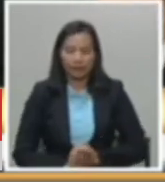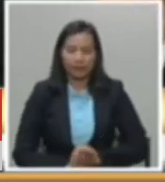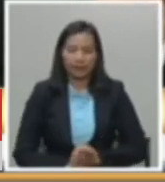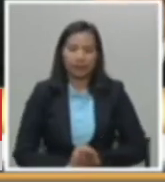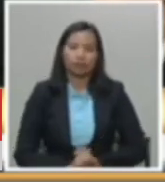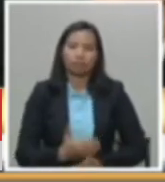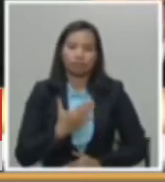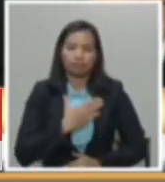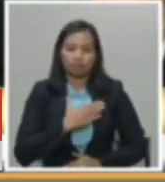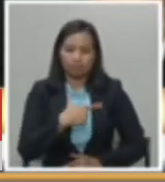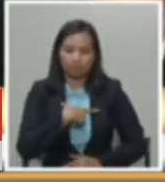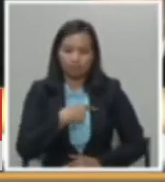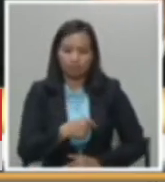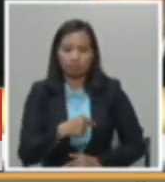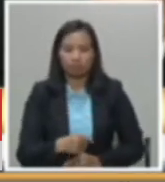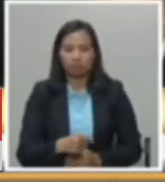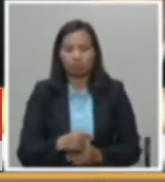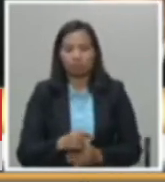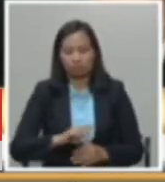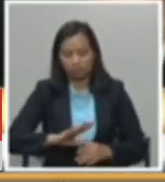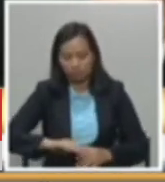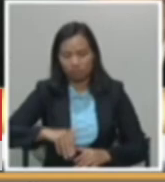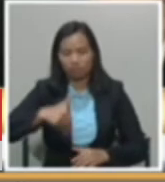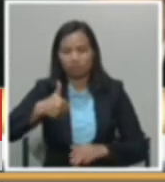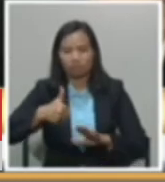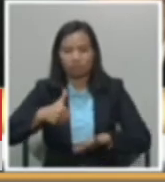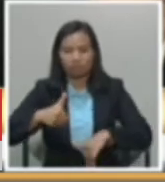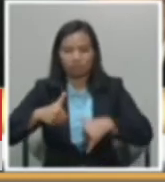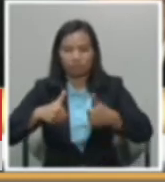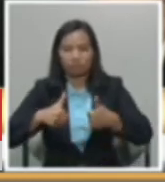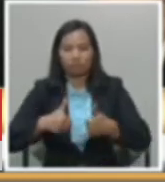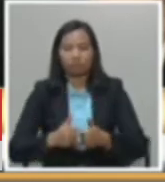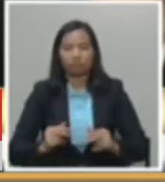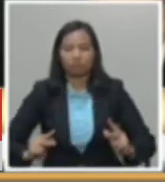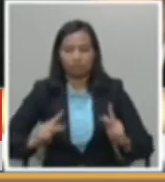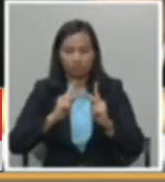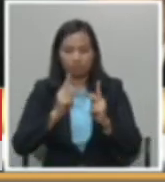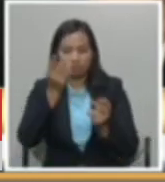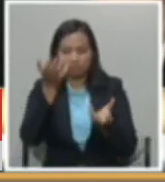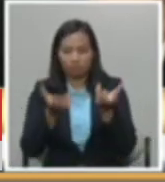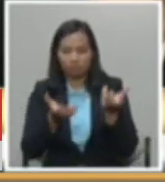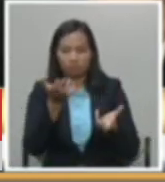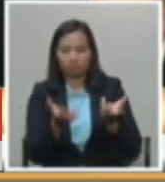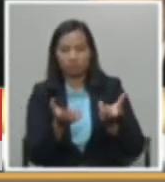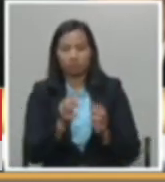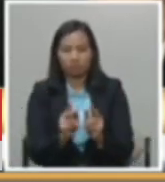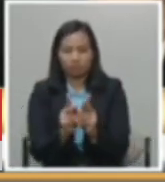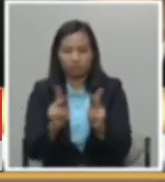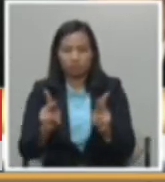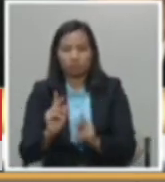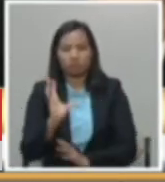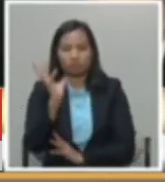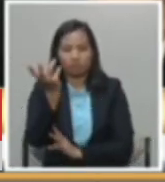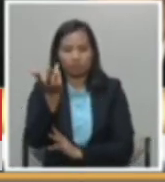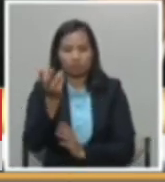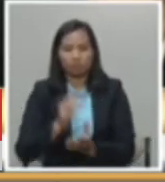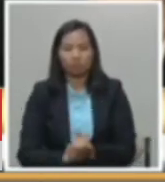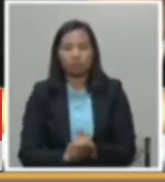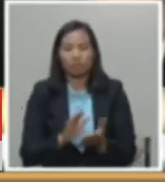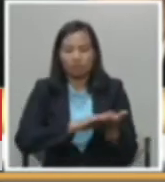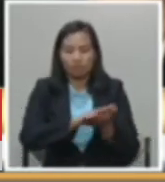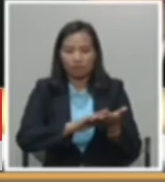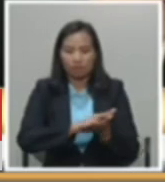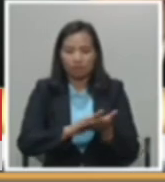ที่ผมชอบคือการบำบัดผมอยากให้กระทรวงยุติธรรมซึ่งเป็นกรรมการระดับโลกไอ้ระดับประเทศ